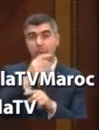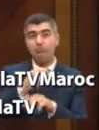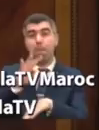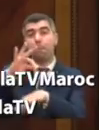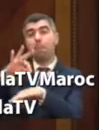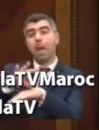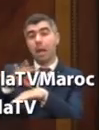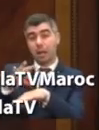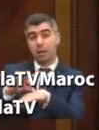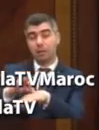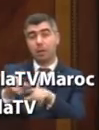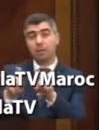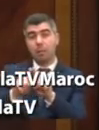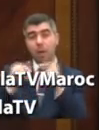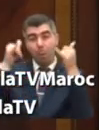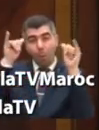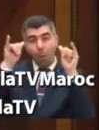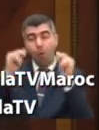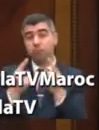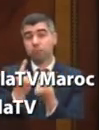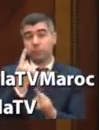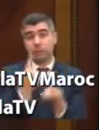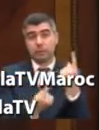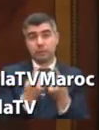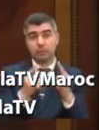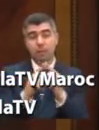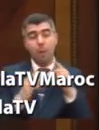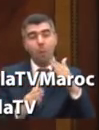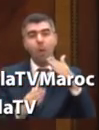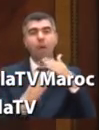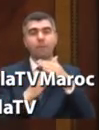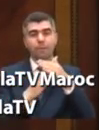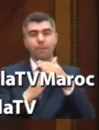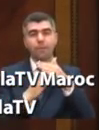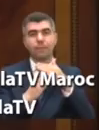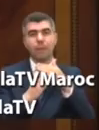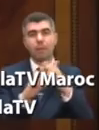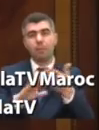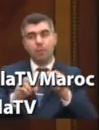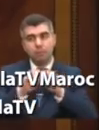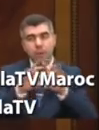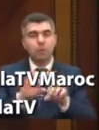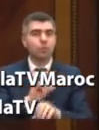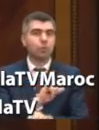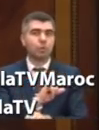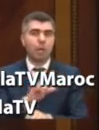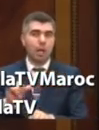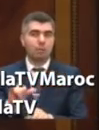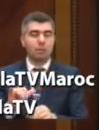المرض الحمى القلاعية عند الأبقار، حيث تمكننا من محاصرة هذا المرض والسيطرة عليه، ولحدود